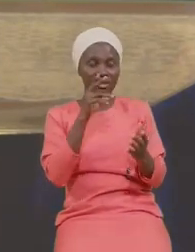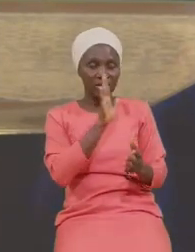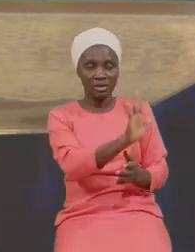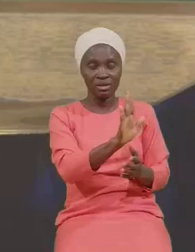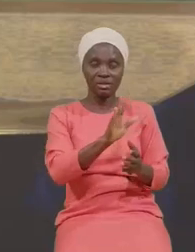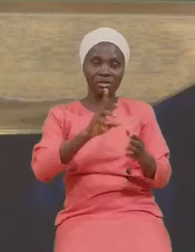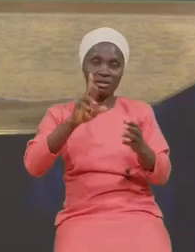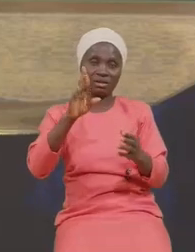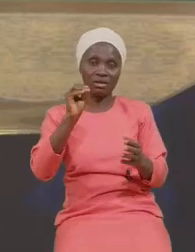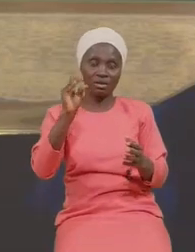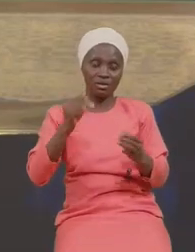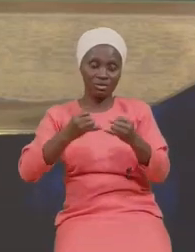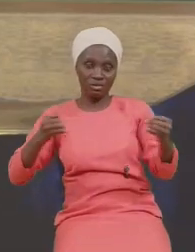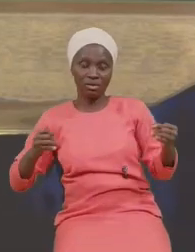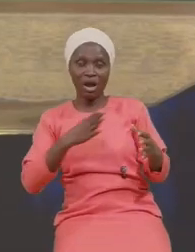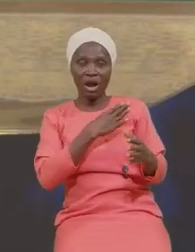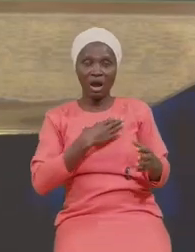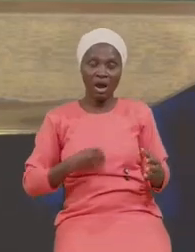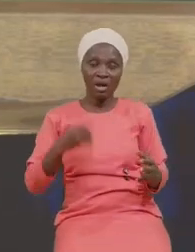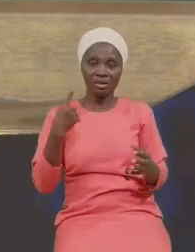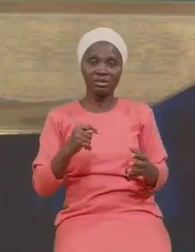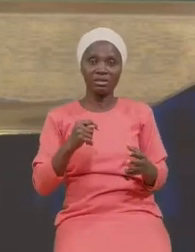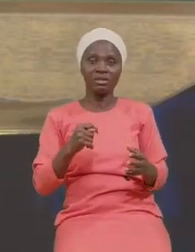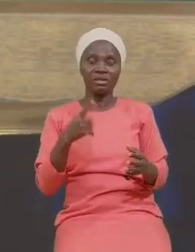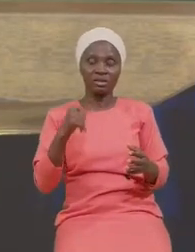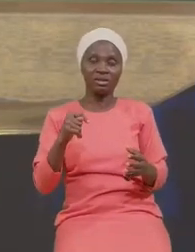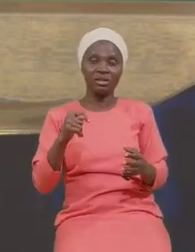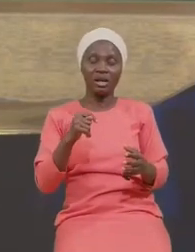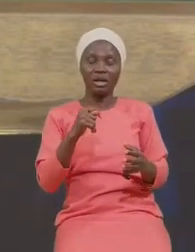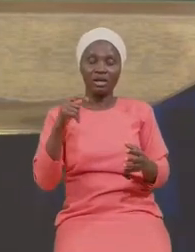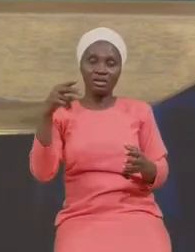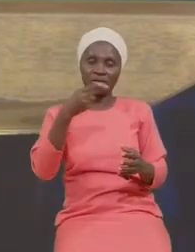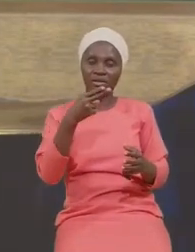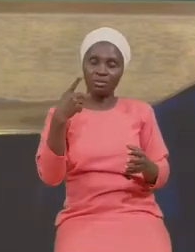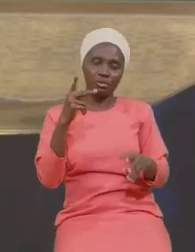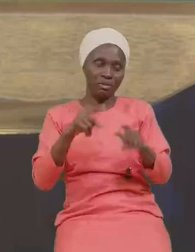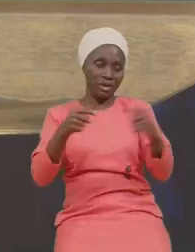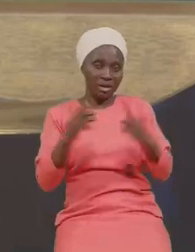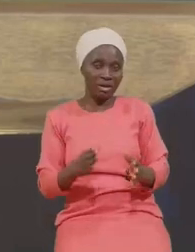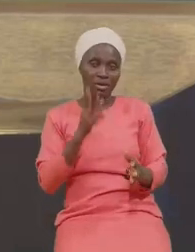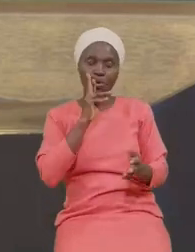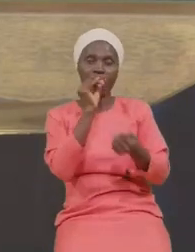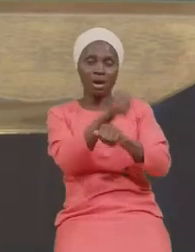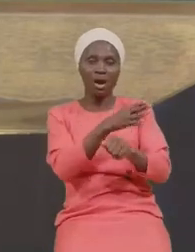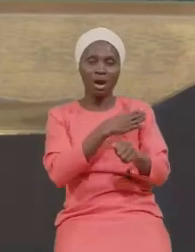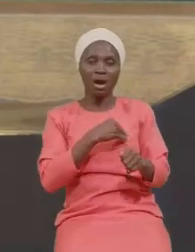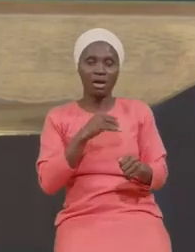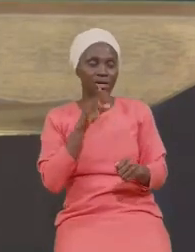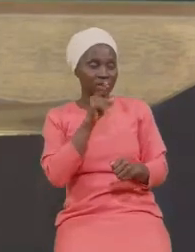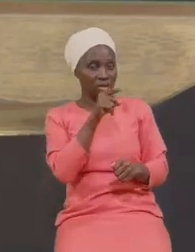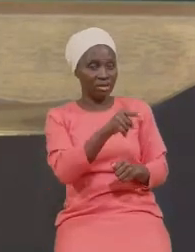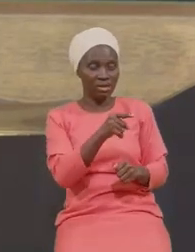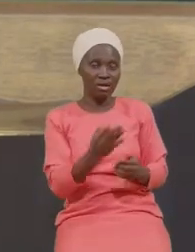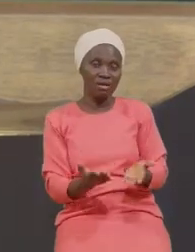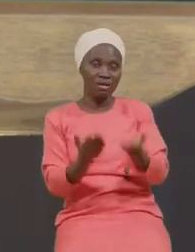ennemis quand tu baissait la main les ennemis les amalcites prenaient le devant alors là lever la main en permanence la victoire permanente